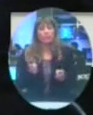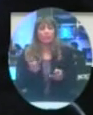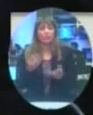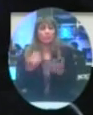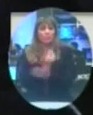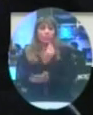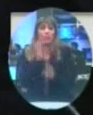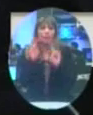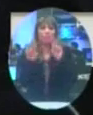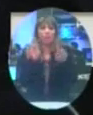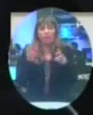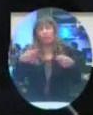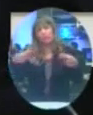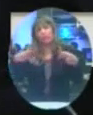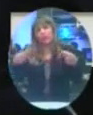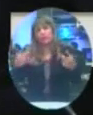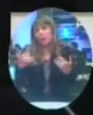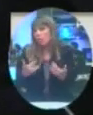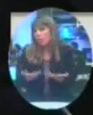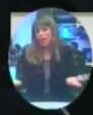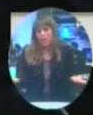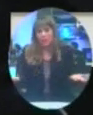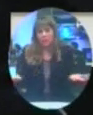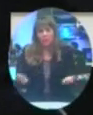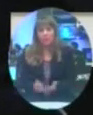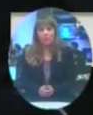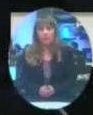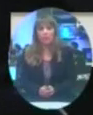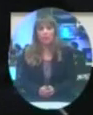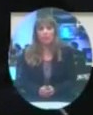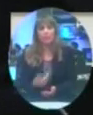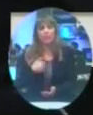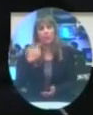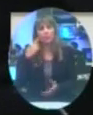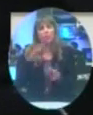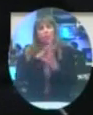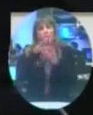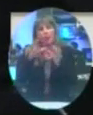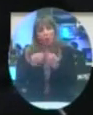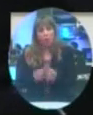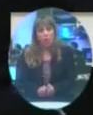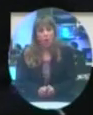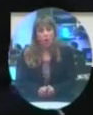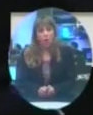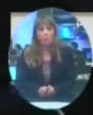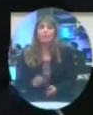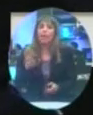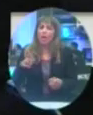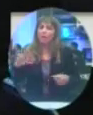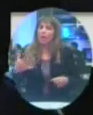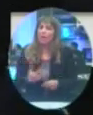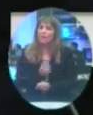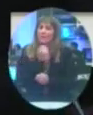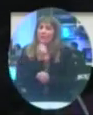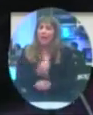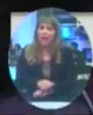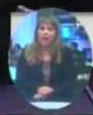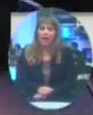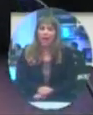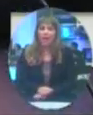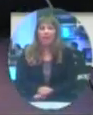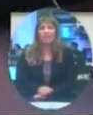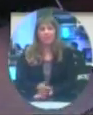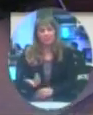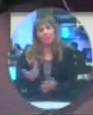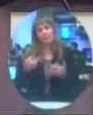בה. ואני חושב שבסך הכל אנחנו יכולים להצליח להבריא את החברה